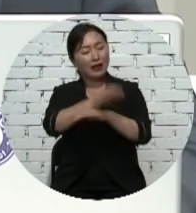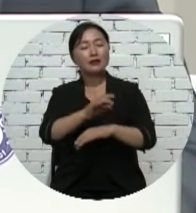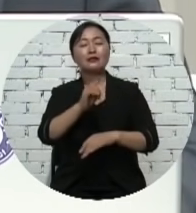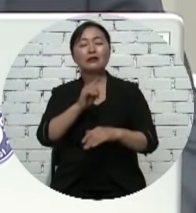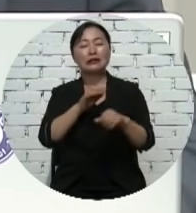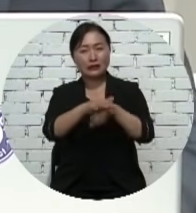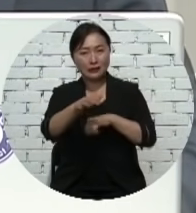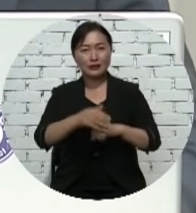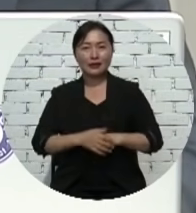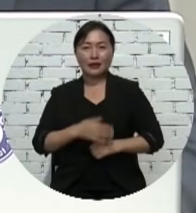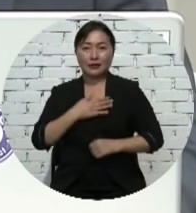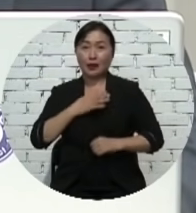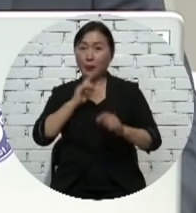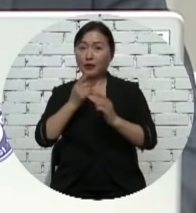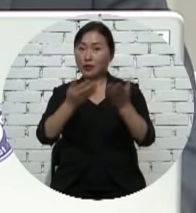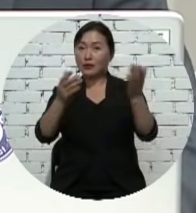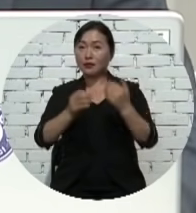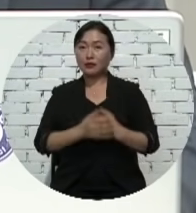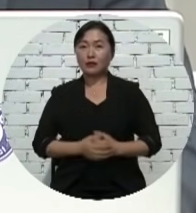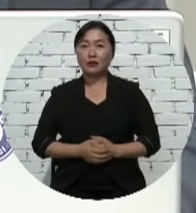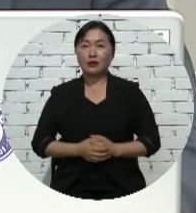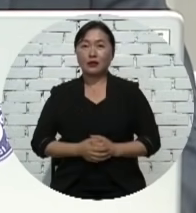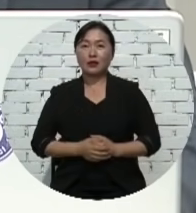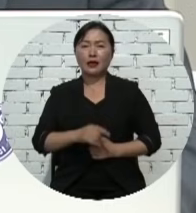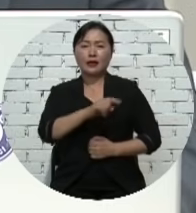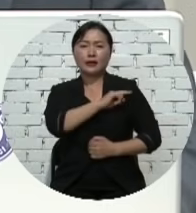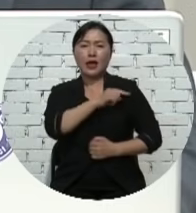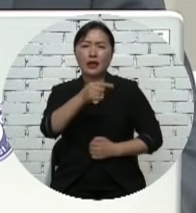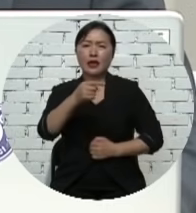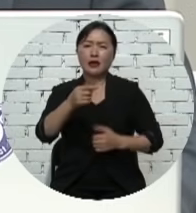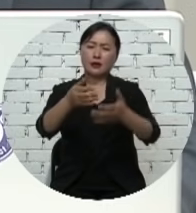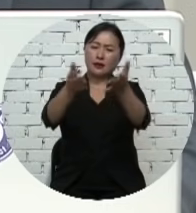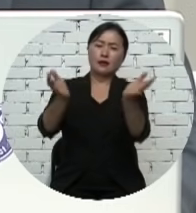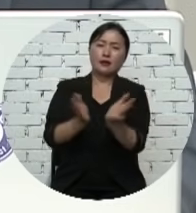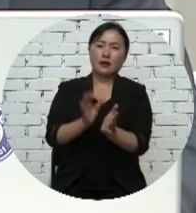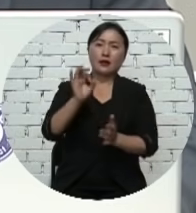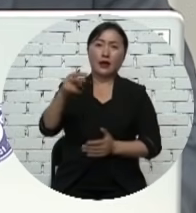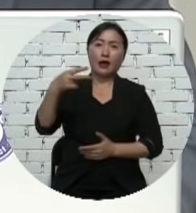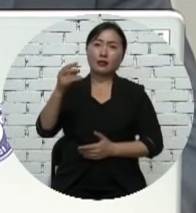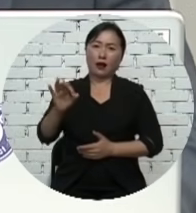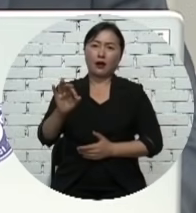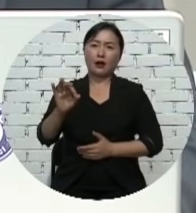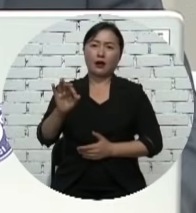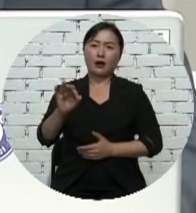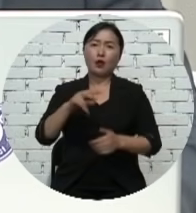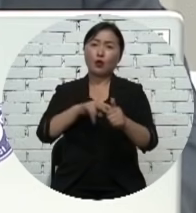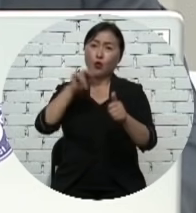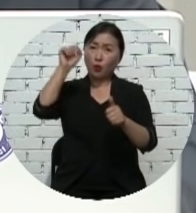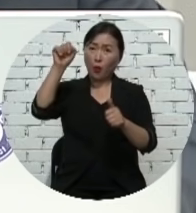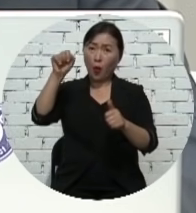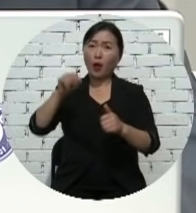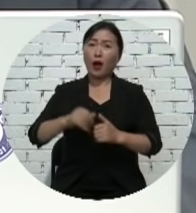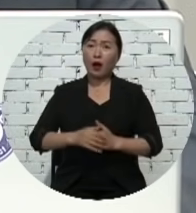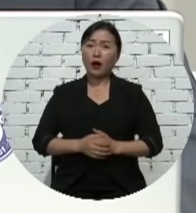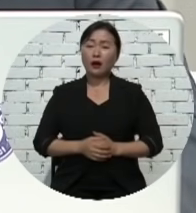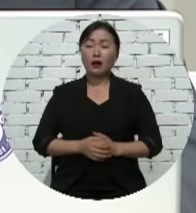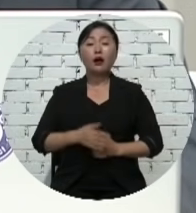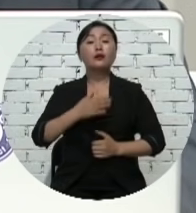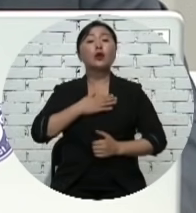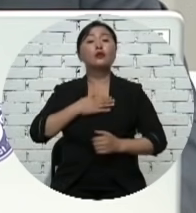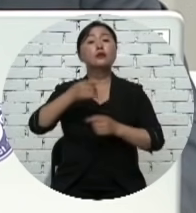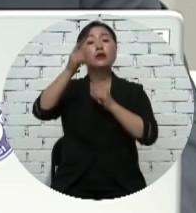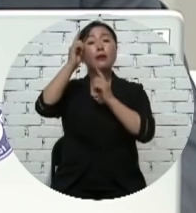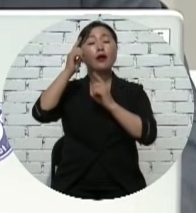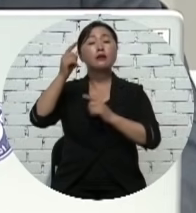말씀드리는 거는 지금 공당의 제1야당의 공당의 대선 후보가 이런 나는 그 이재명 예. 이재명 후보가